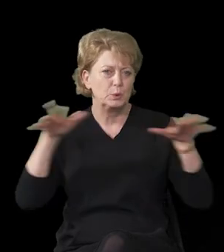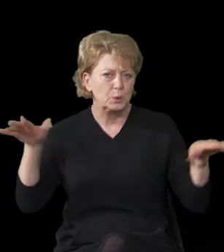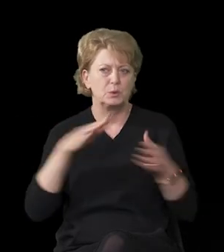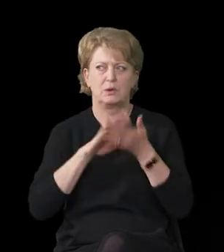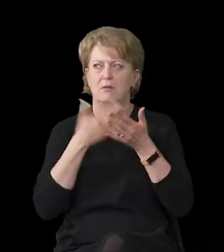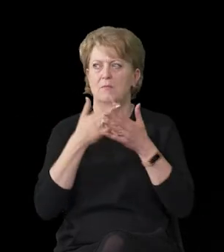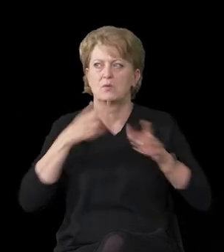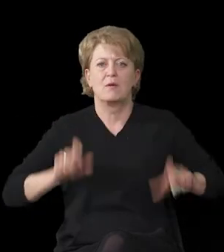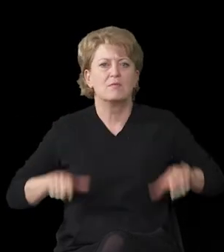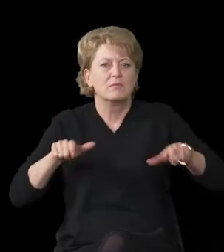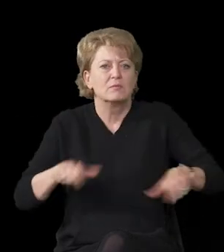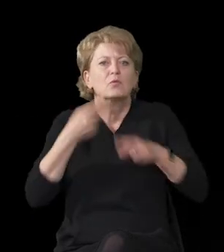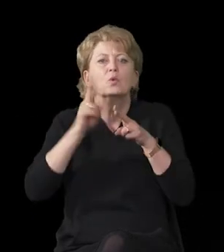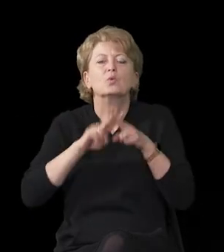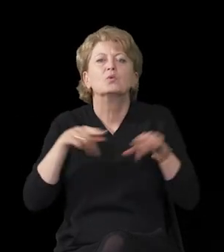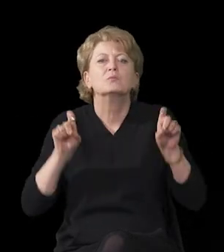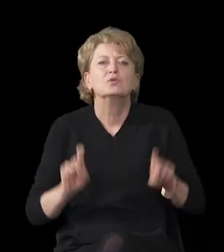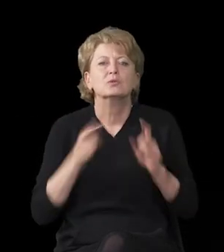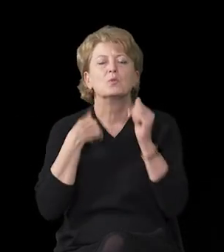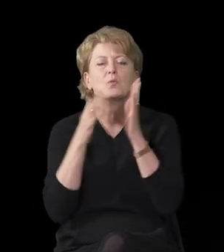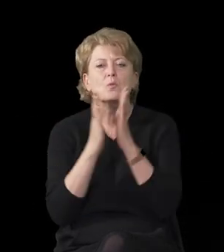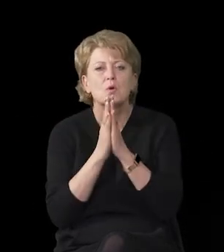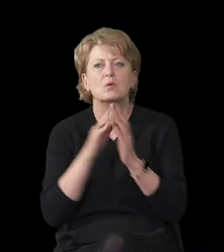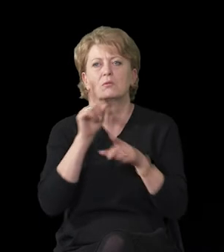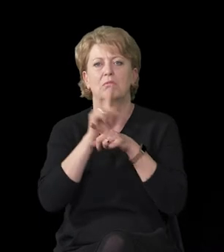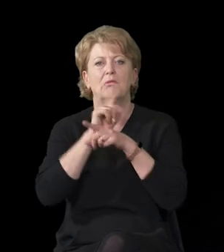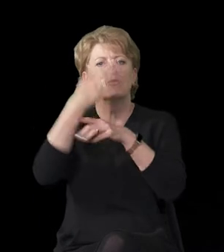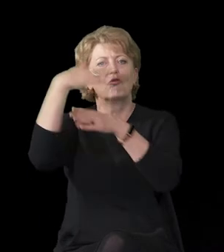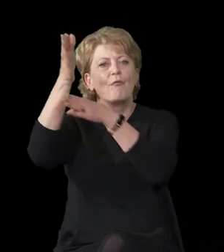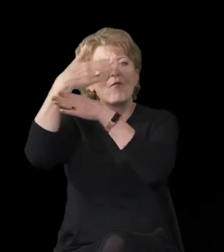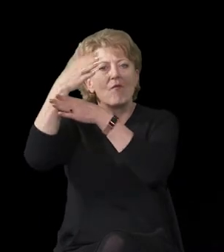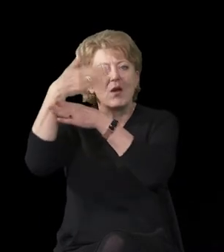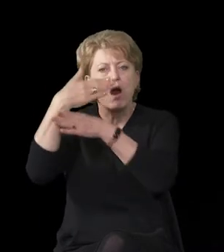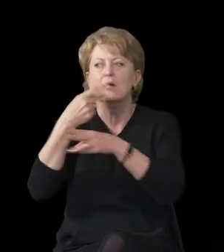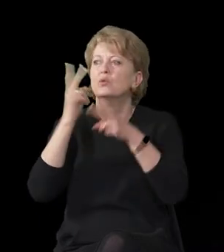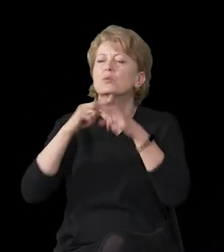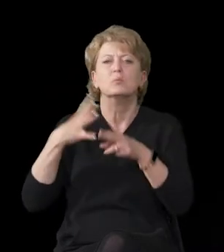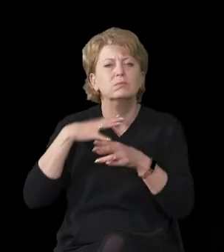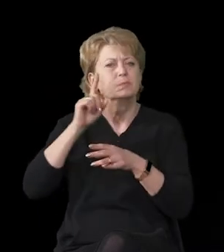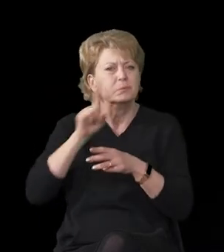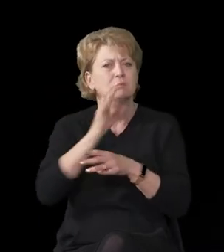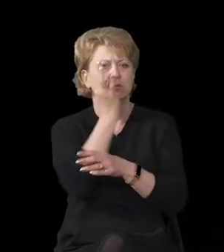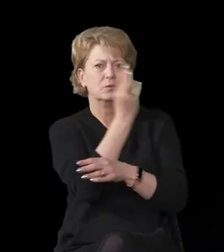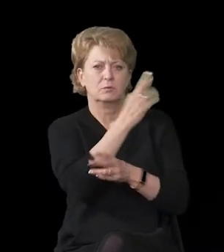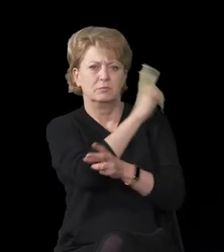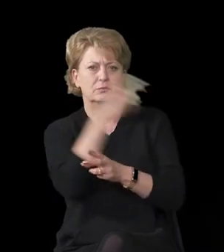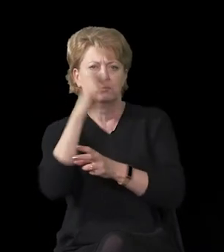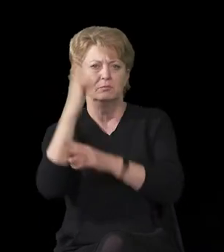czasie nabożeństw, flagi, których używał w czasie swojego panowania, a także znajduje się